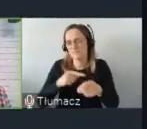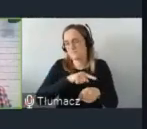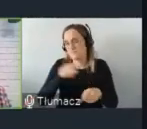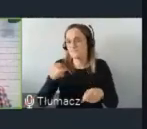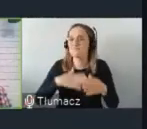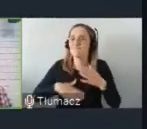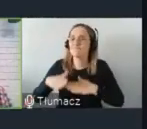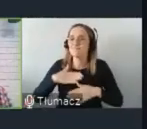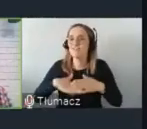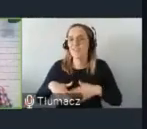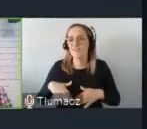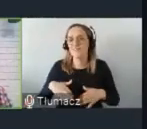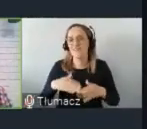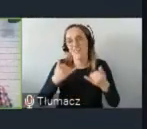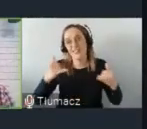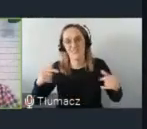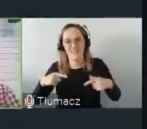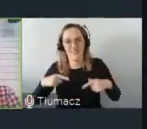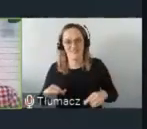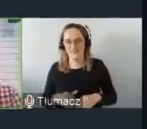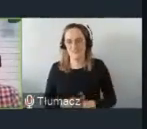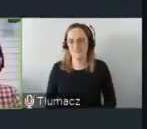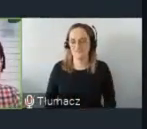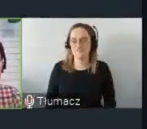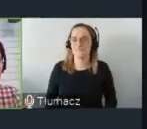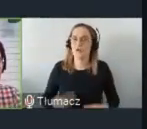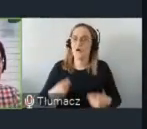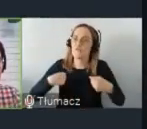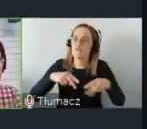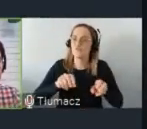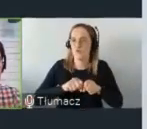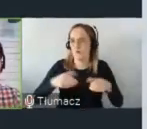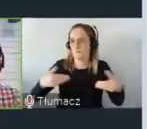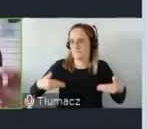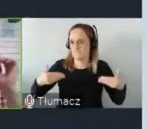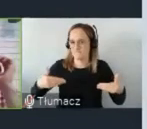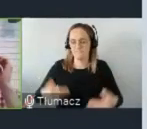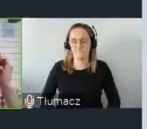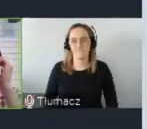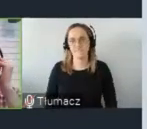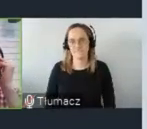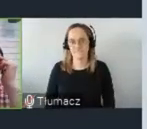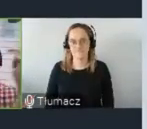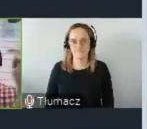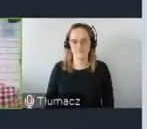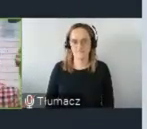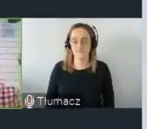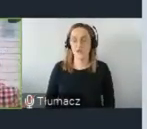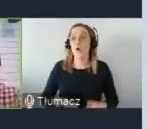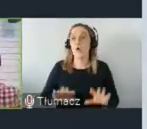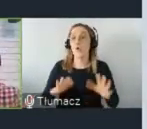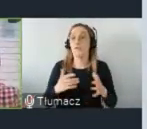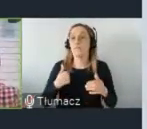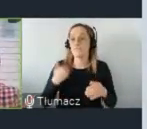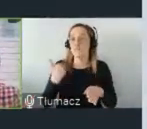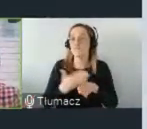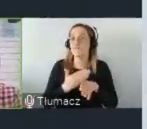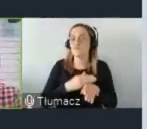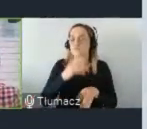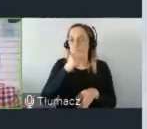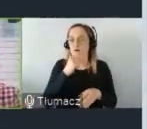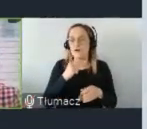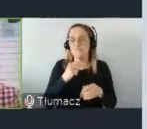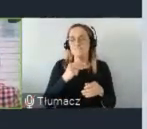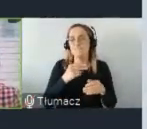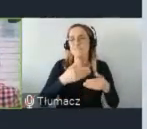cieszyć innych też. Wróćmy do prezentacji. Czyli tak, mówiliśmy o